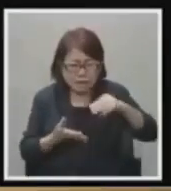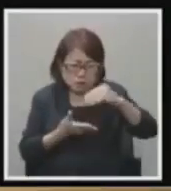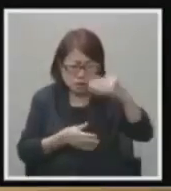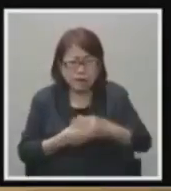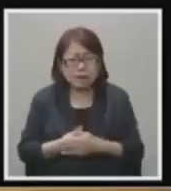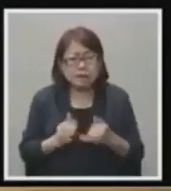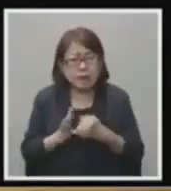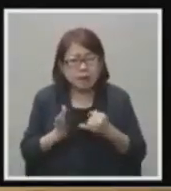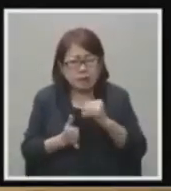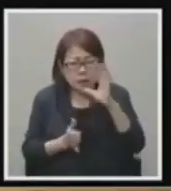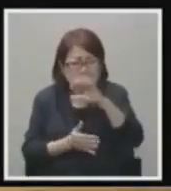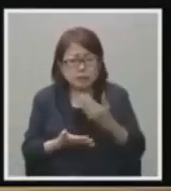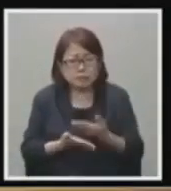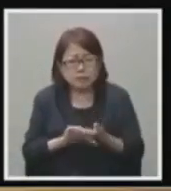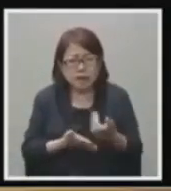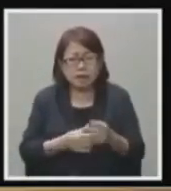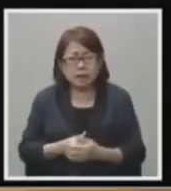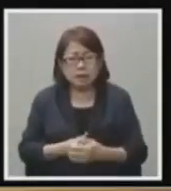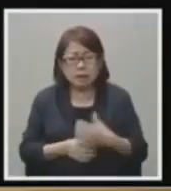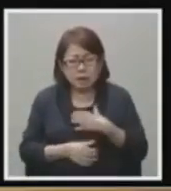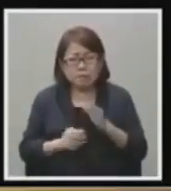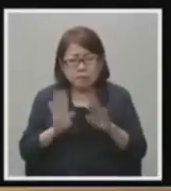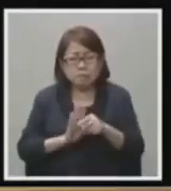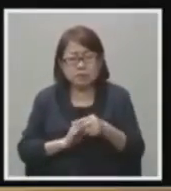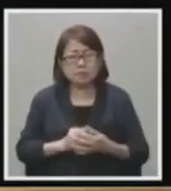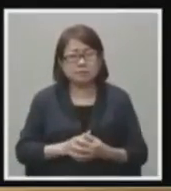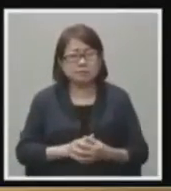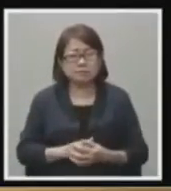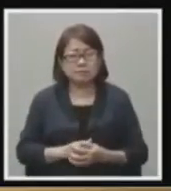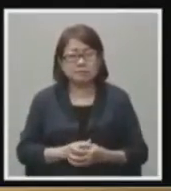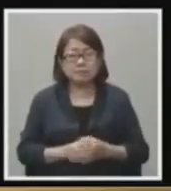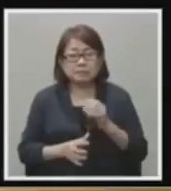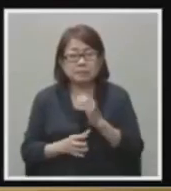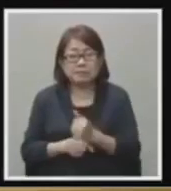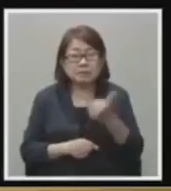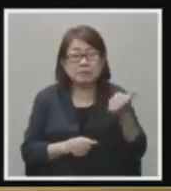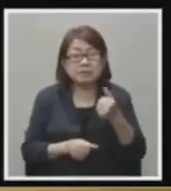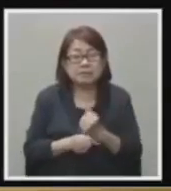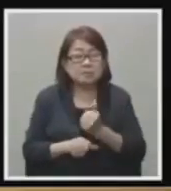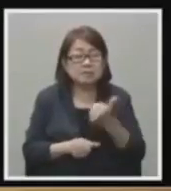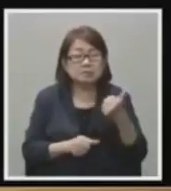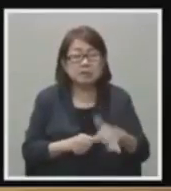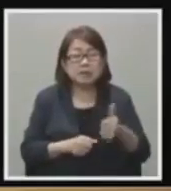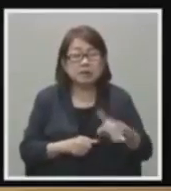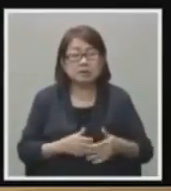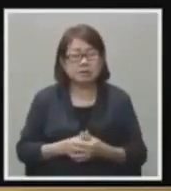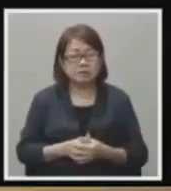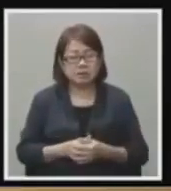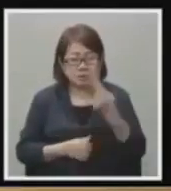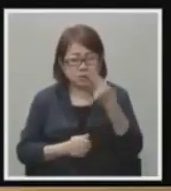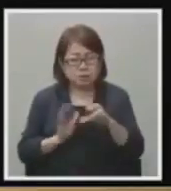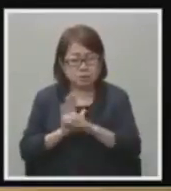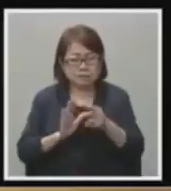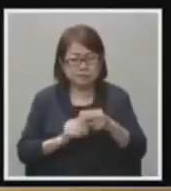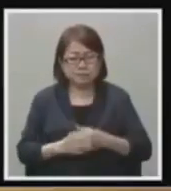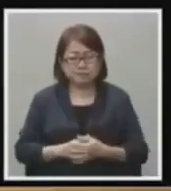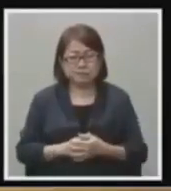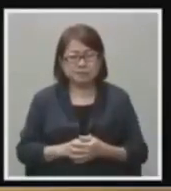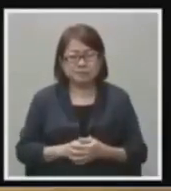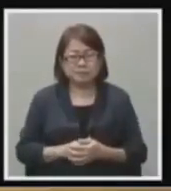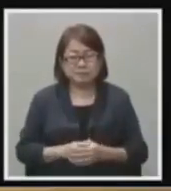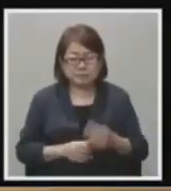ครับเอากันอย่างนี้เหรออย่างอื่นไม่มีที่หาแล้วเหรอดูภาพอีก